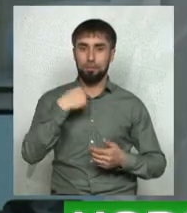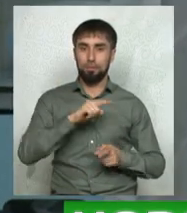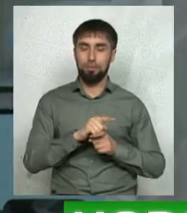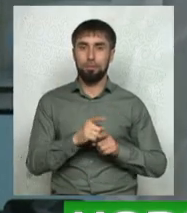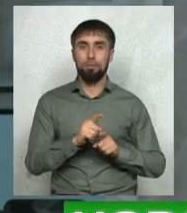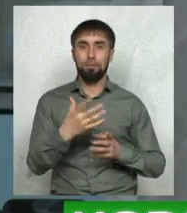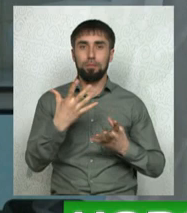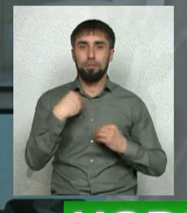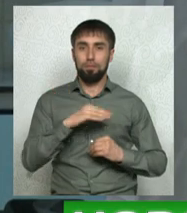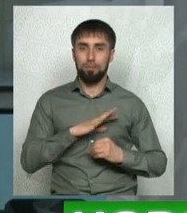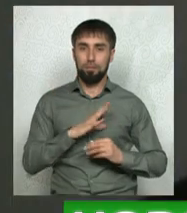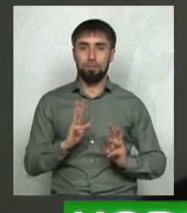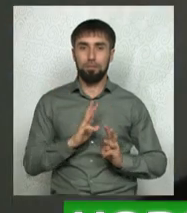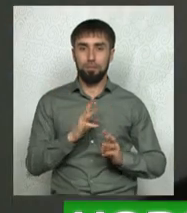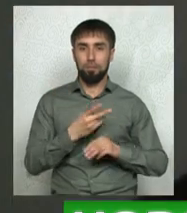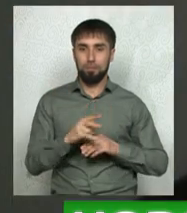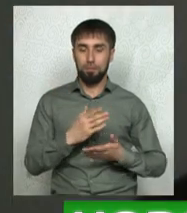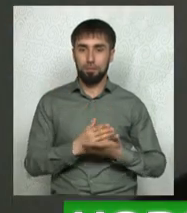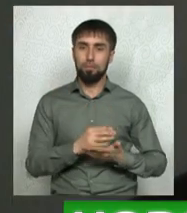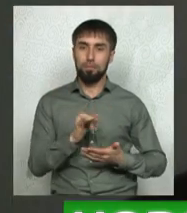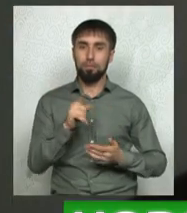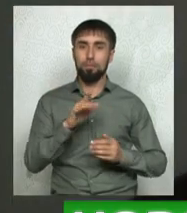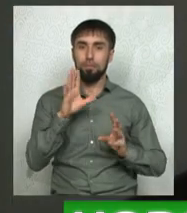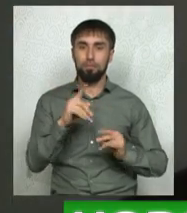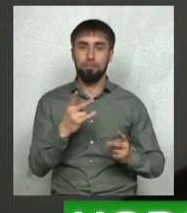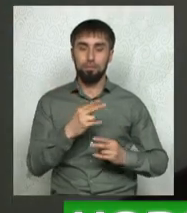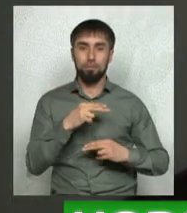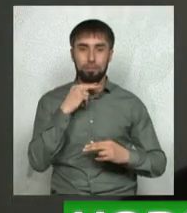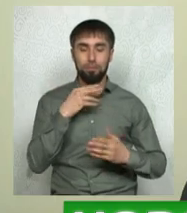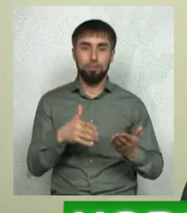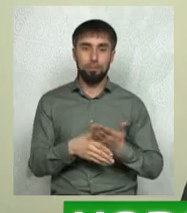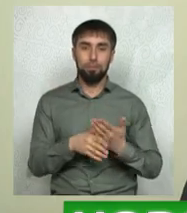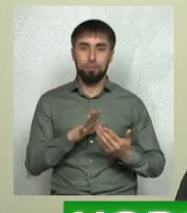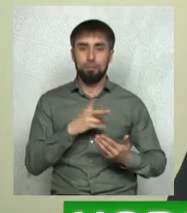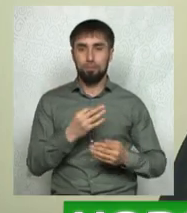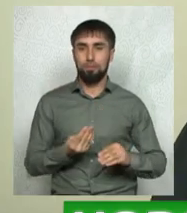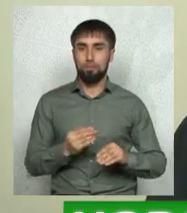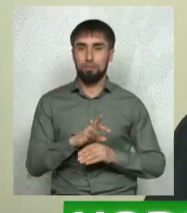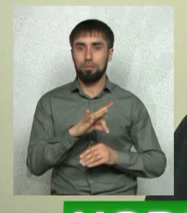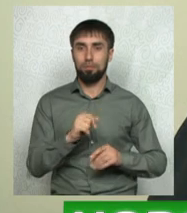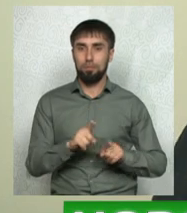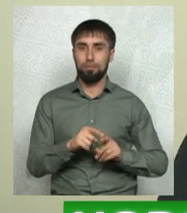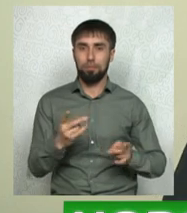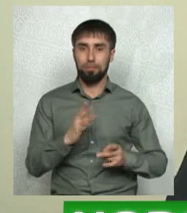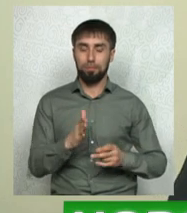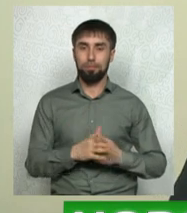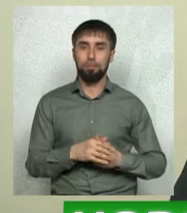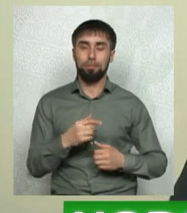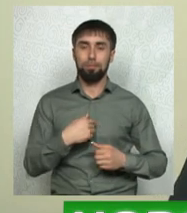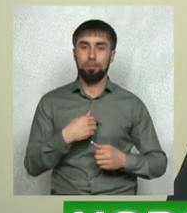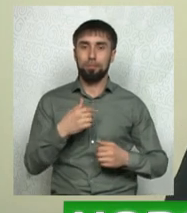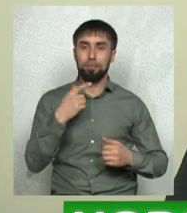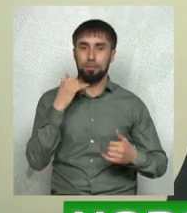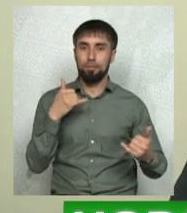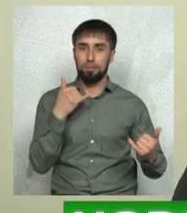Всю необходимую помощь пациентам оказали, но, возможно, потребуются дополнительные меры. Мы с утра проводили консультации,